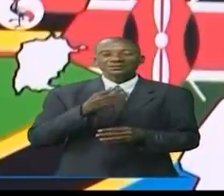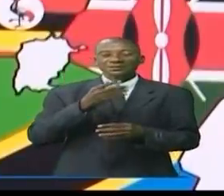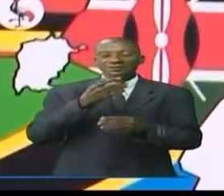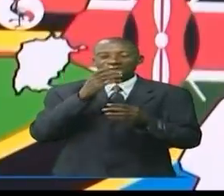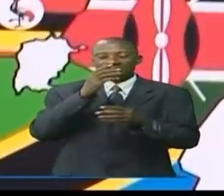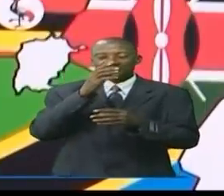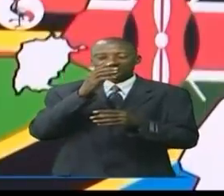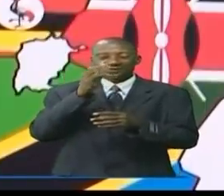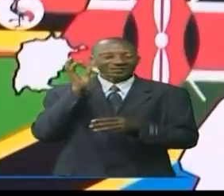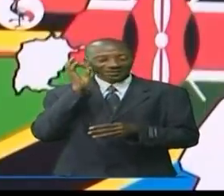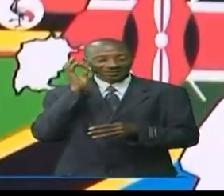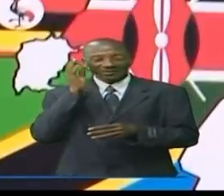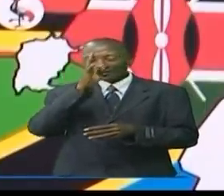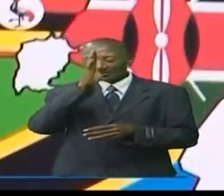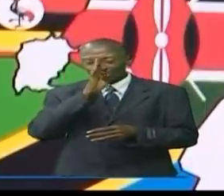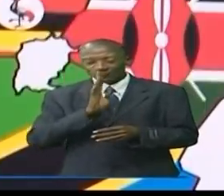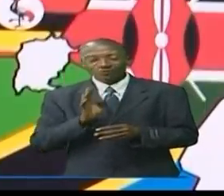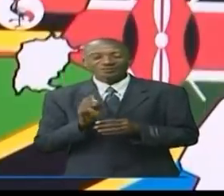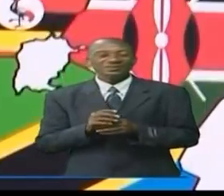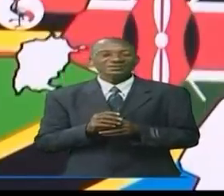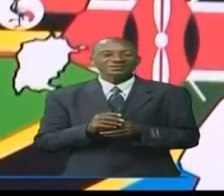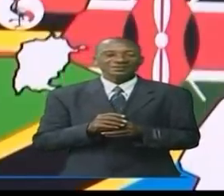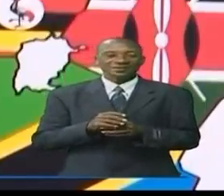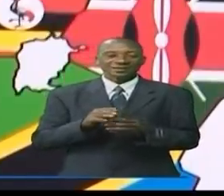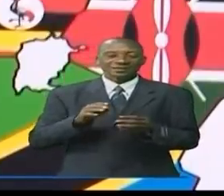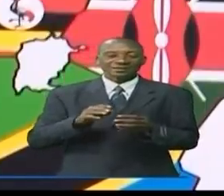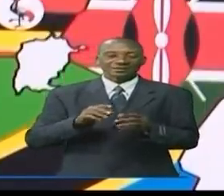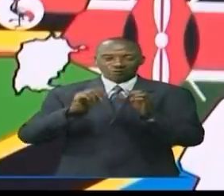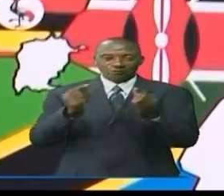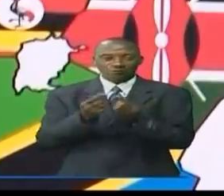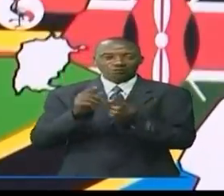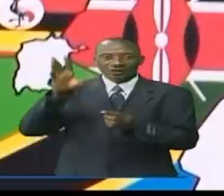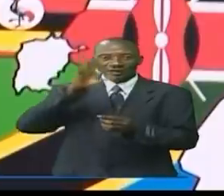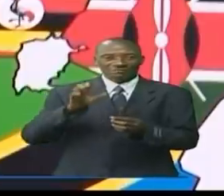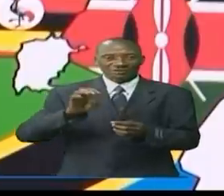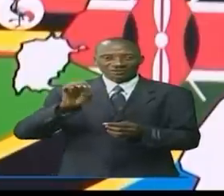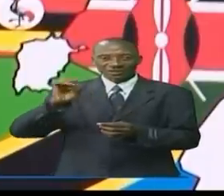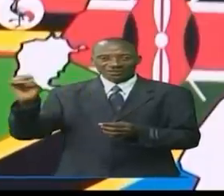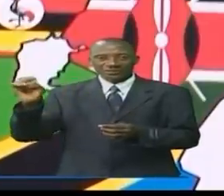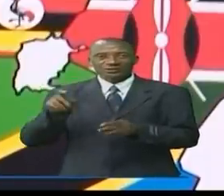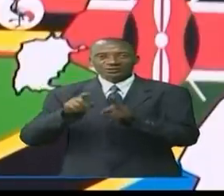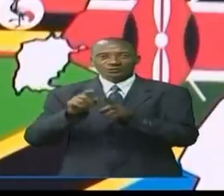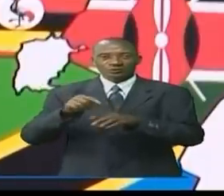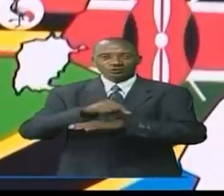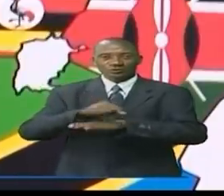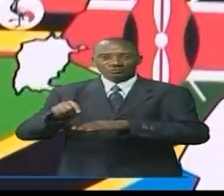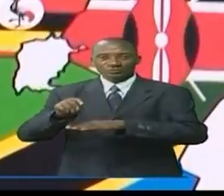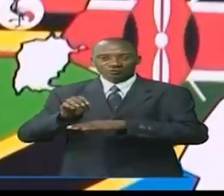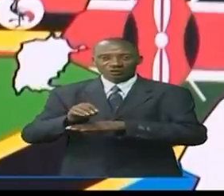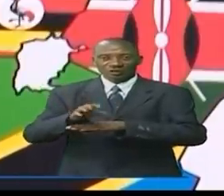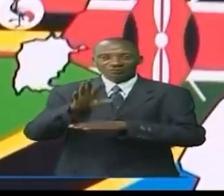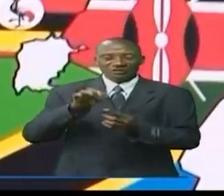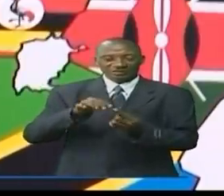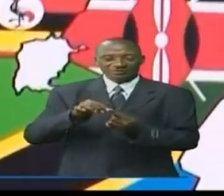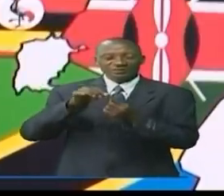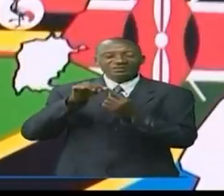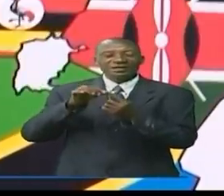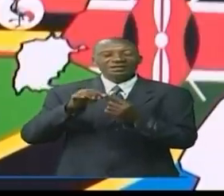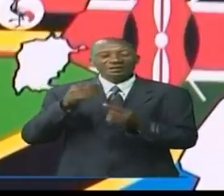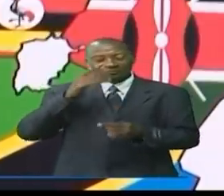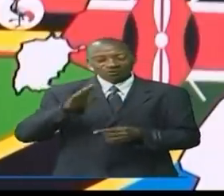du secrétariat général de la communauté de l'Afrique de l'Est et ceux du bureau de l'envoyé spécial du secrétaire général des Nations